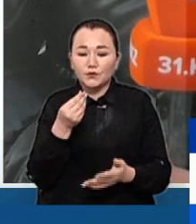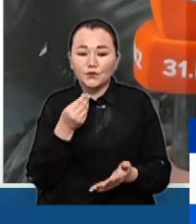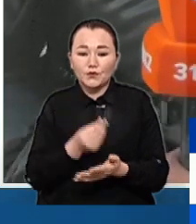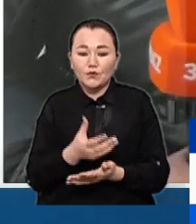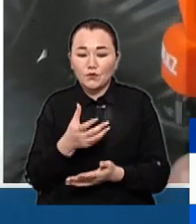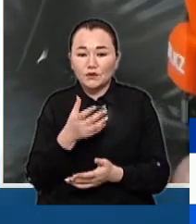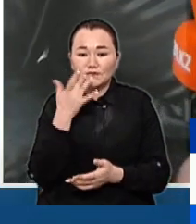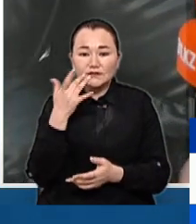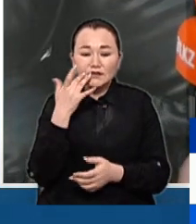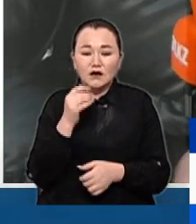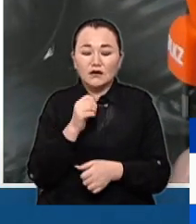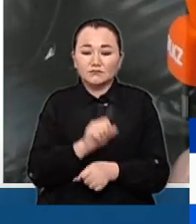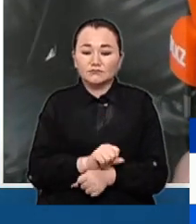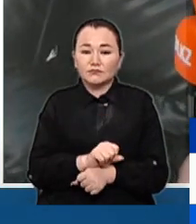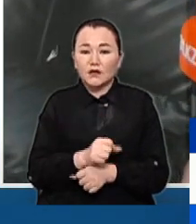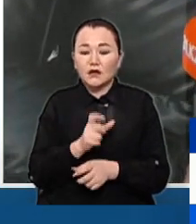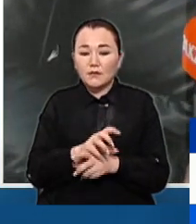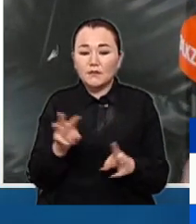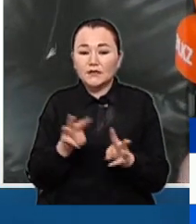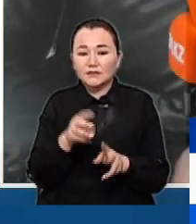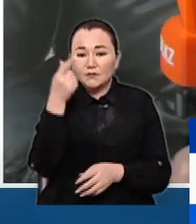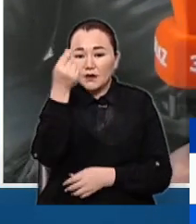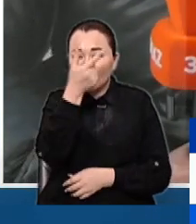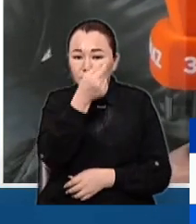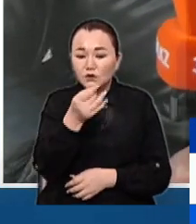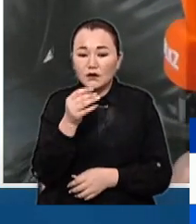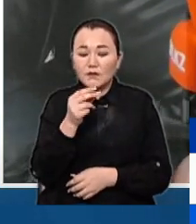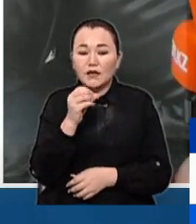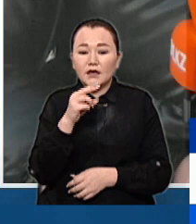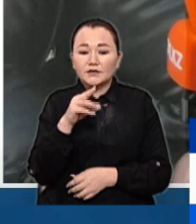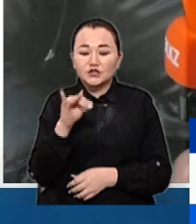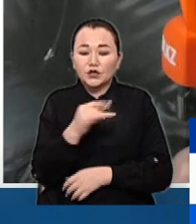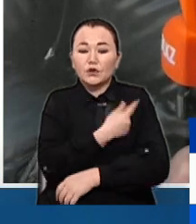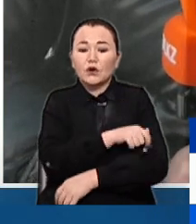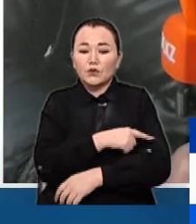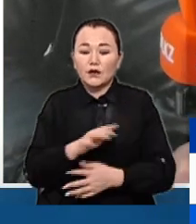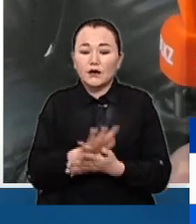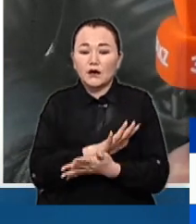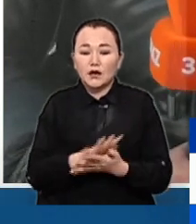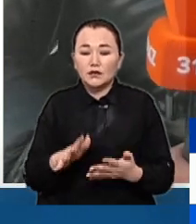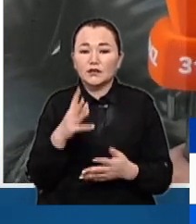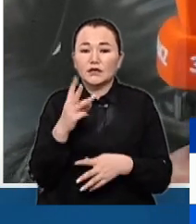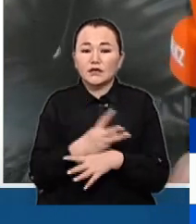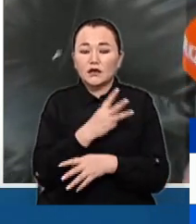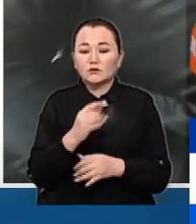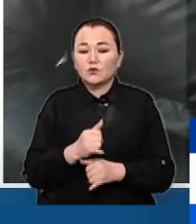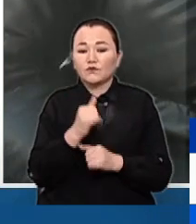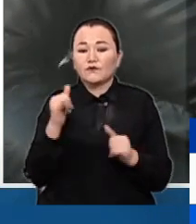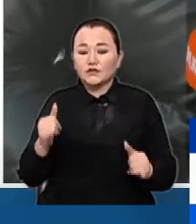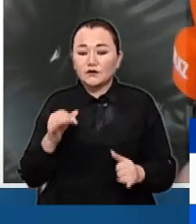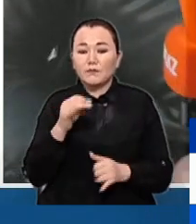қымбаттығы тоқтатады. Сол себепті министрлік магистратура мен PhD докторанттарына гранттарды 3 есе